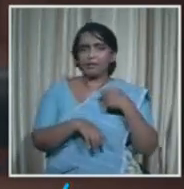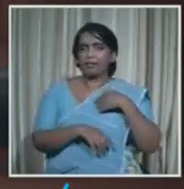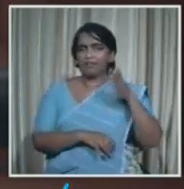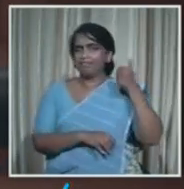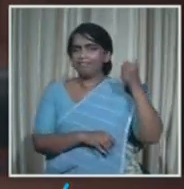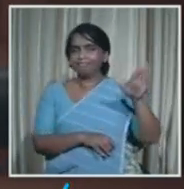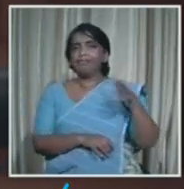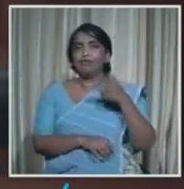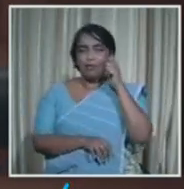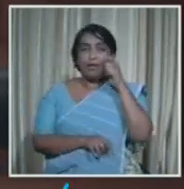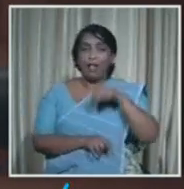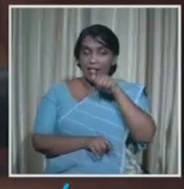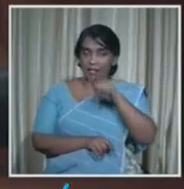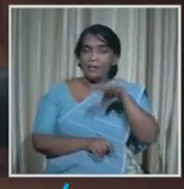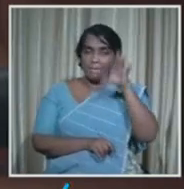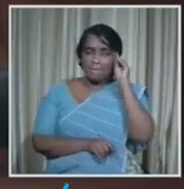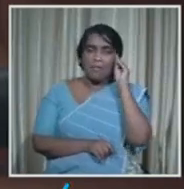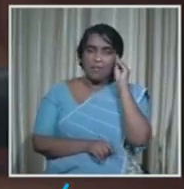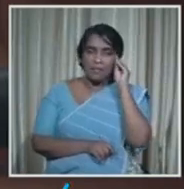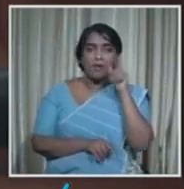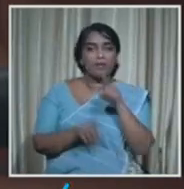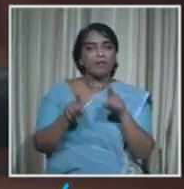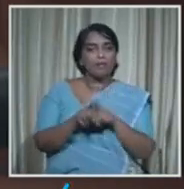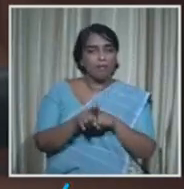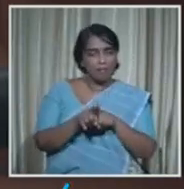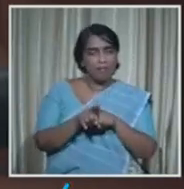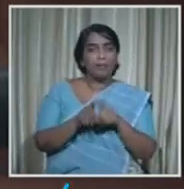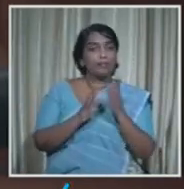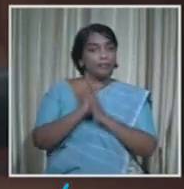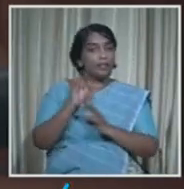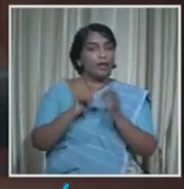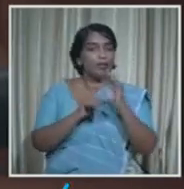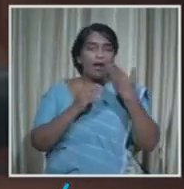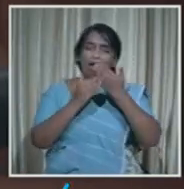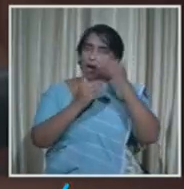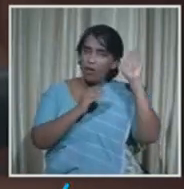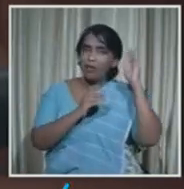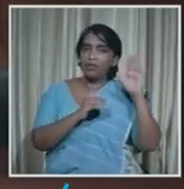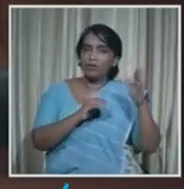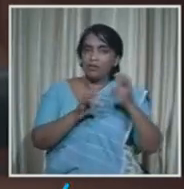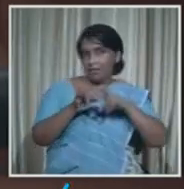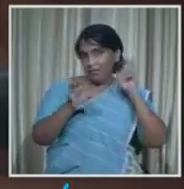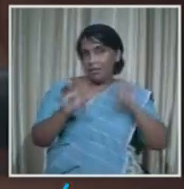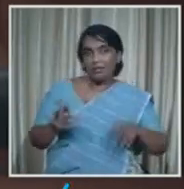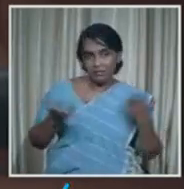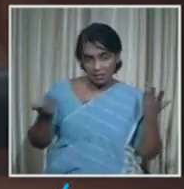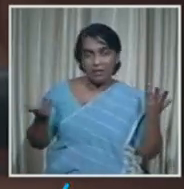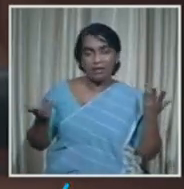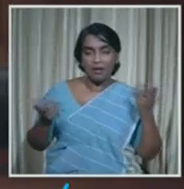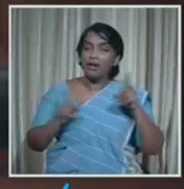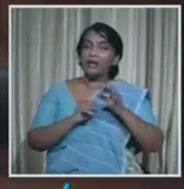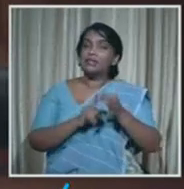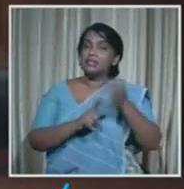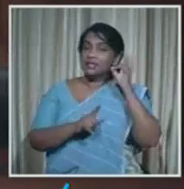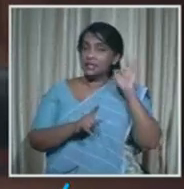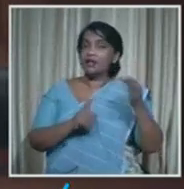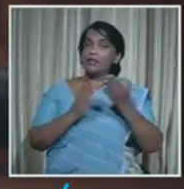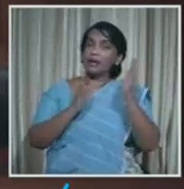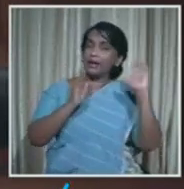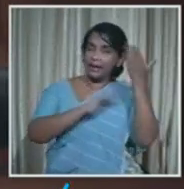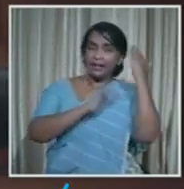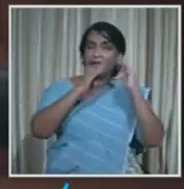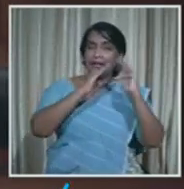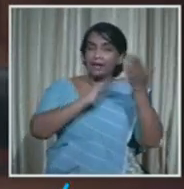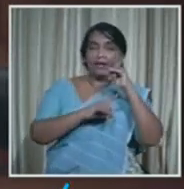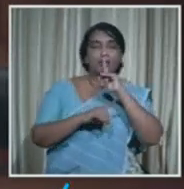ඒකයි ඒක ඇත්ත පිළිගන්න ඕන. ඒ නිසා තමයි අමාත්‍යරුන්ට ඉල්ලාස් වෙන්න වෙන්නේ. නැත්නම් ඉල්ලාස් වෙන්නේ නැහෙනි. ඒ නිසා තමයි ජනාධිපතිවරට යන්න කියලා බල